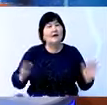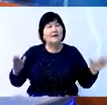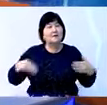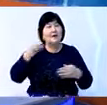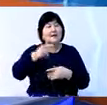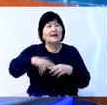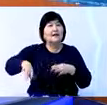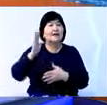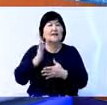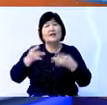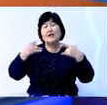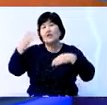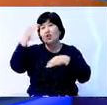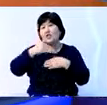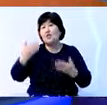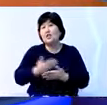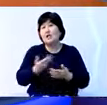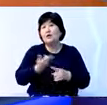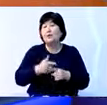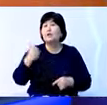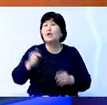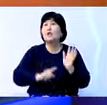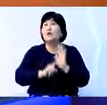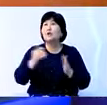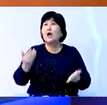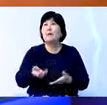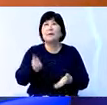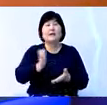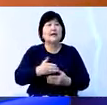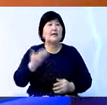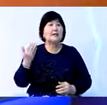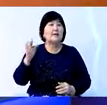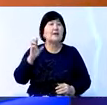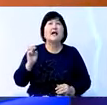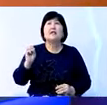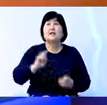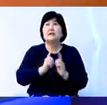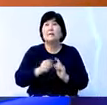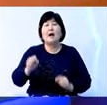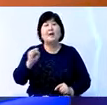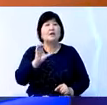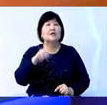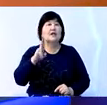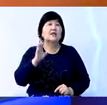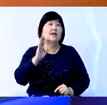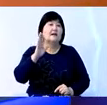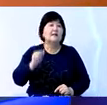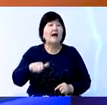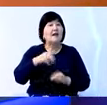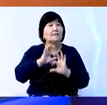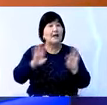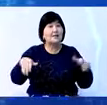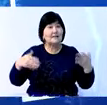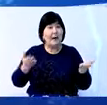Ассаламу алейкум, ардақты ағайын, тікелей эфирде кешкі жаңалықтар. Осы сағатқа келіп түскен ақпараттармен таныстыратын мен Бекзат Есқалиев, Суырда аудармада Айткүл Садықова. Алдымен